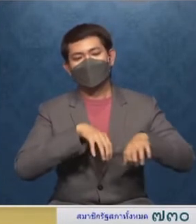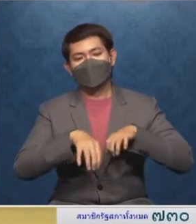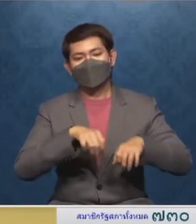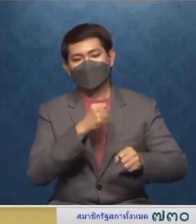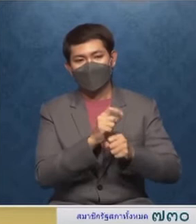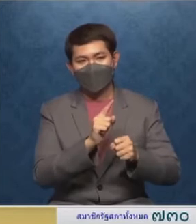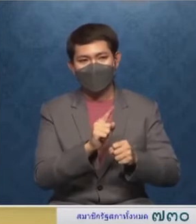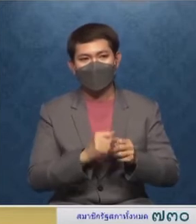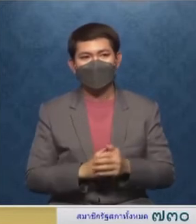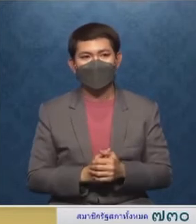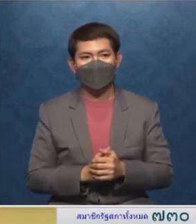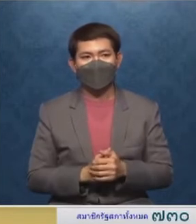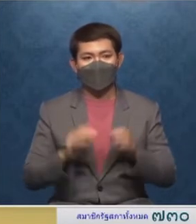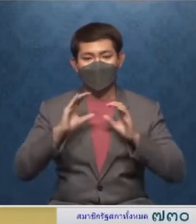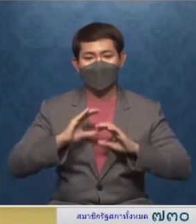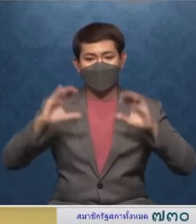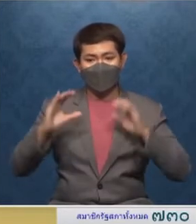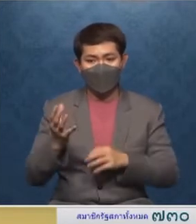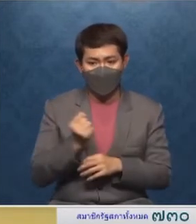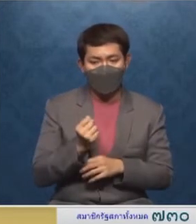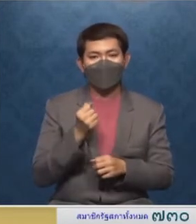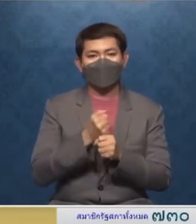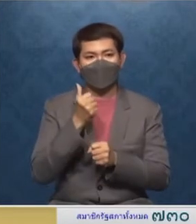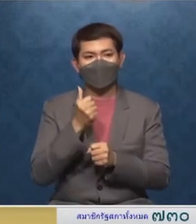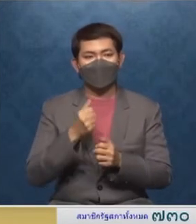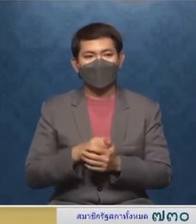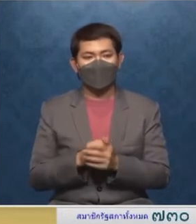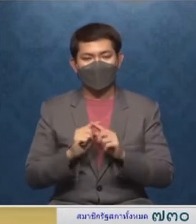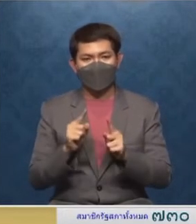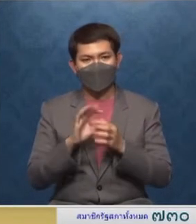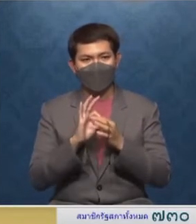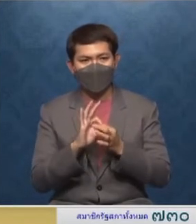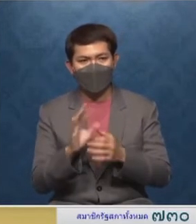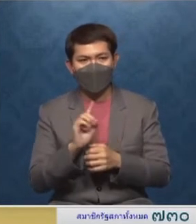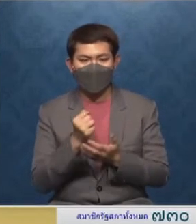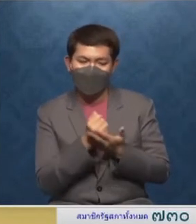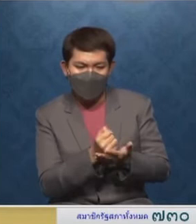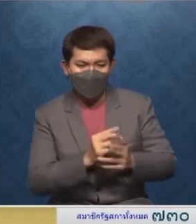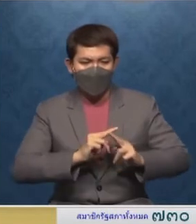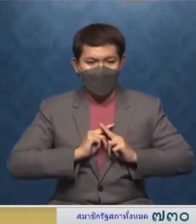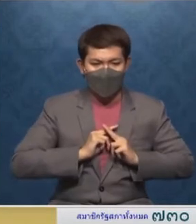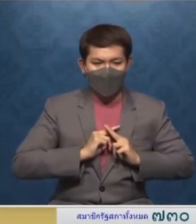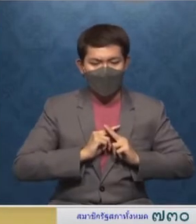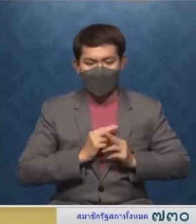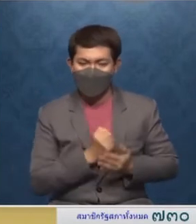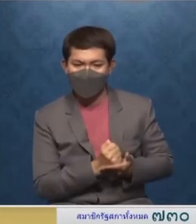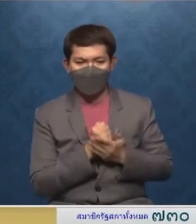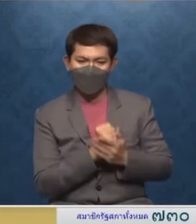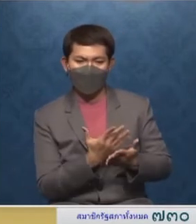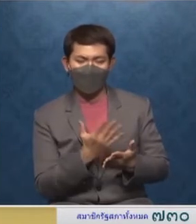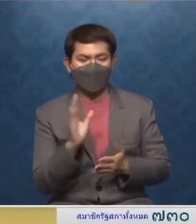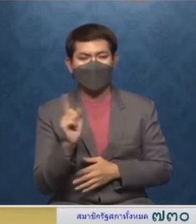รของรัฐได้อันนี้เป็นที่กังวลว่าเอื้อเอกชนหรือไม่นะครับซึ่งผม